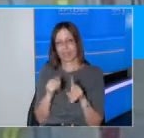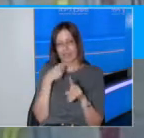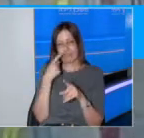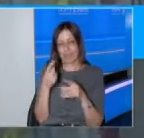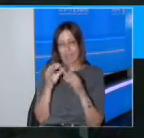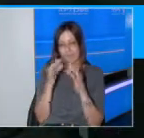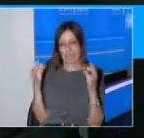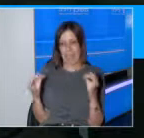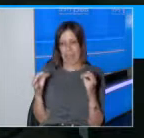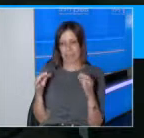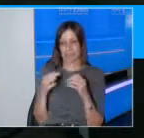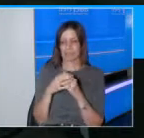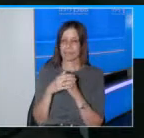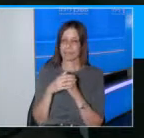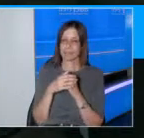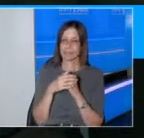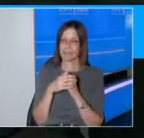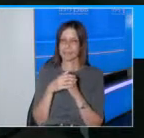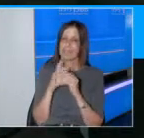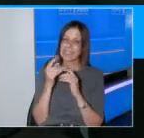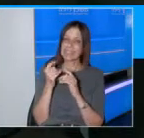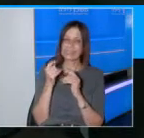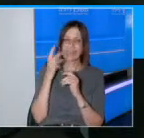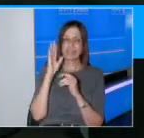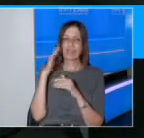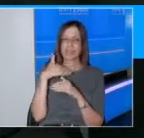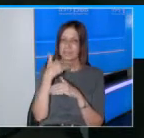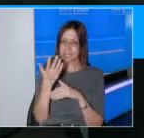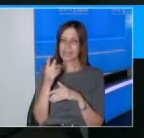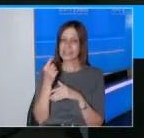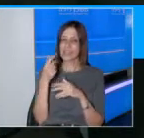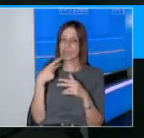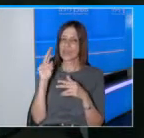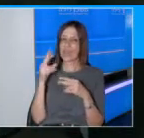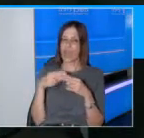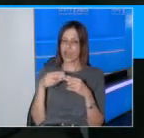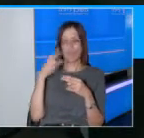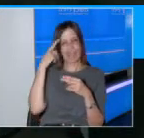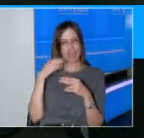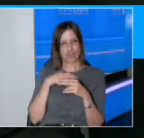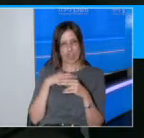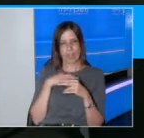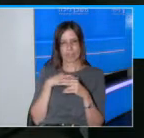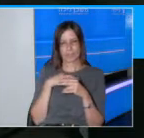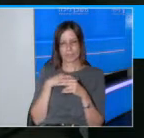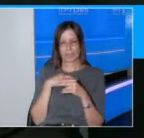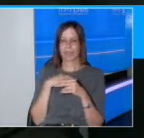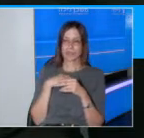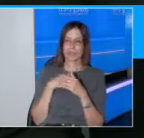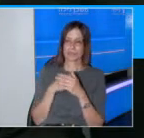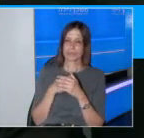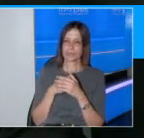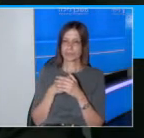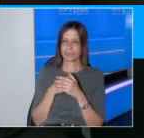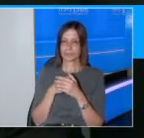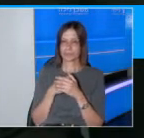בפתיח, היית קצת פסימי מדי, אבל אתה יותר קרוב לאמירה, לדעה שלי, מה של הדעה של ידידיי האחרים,